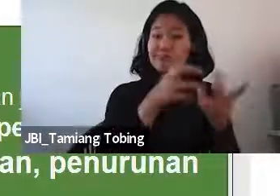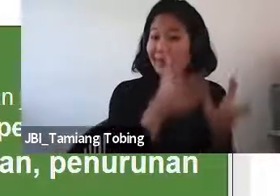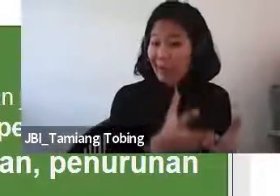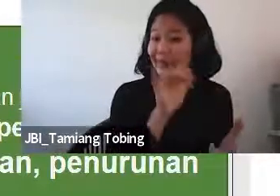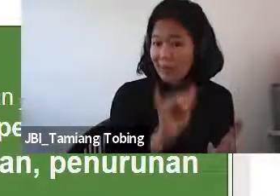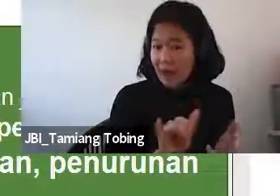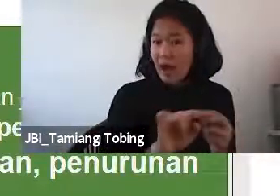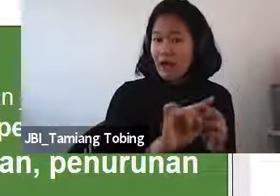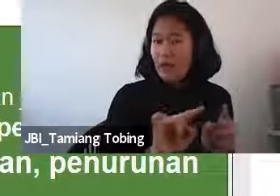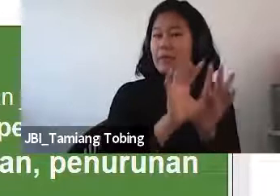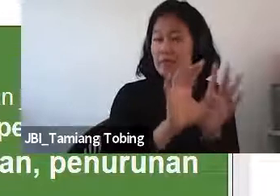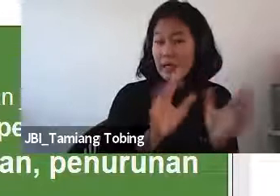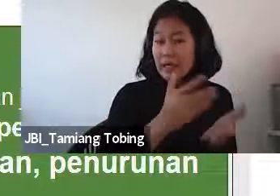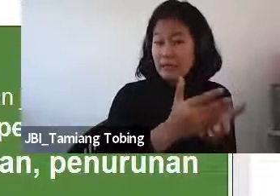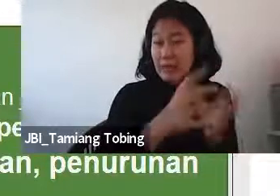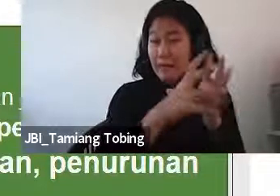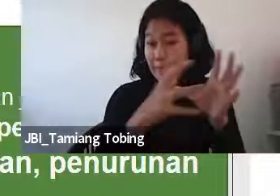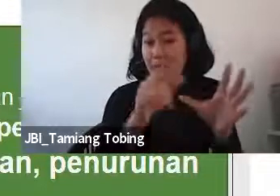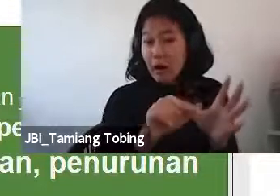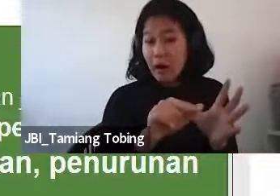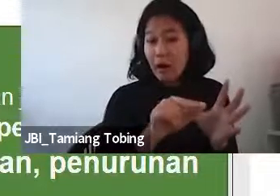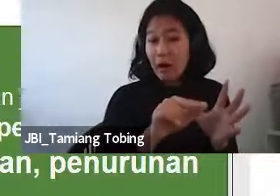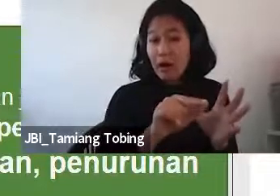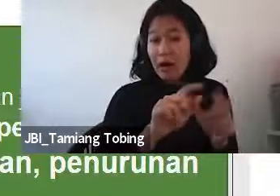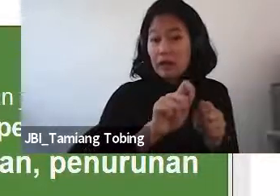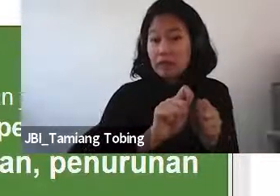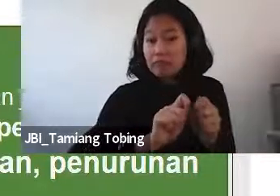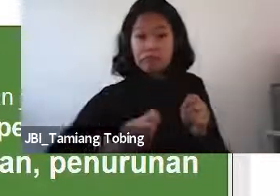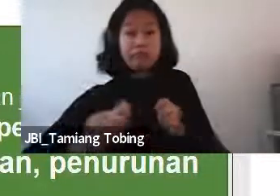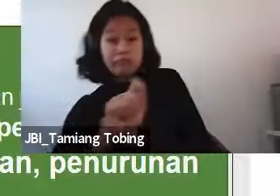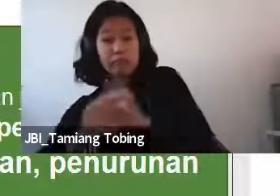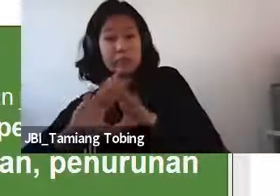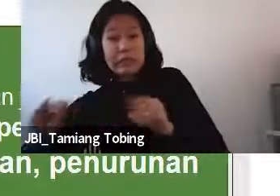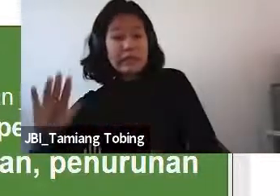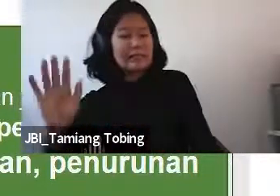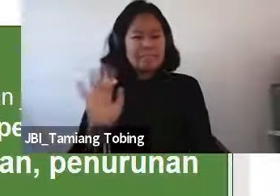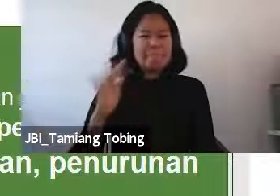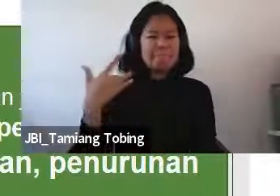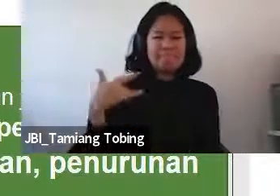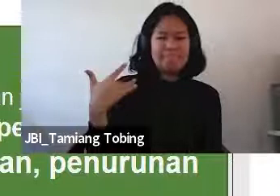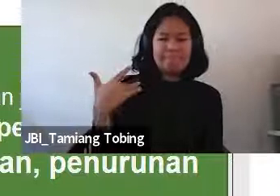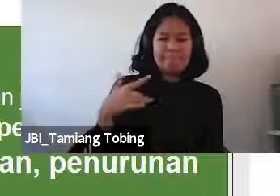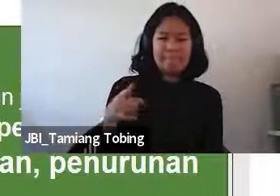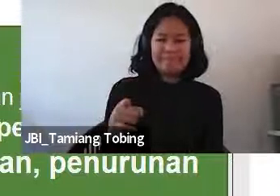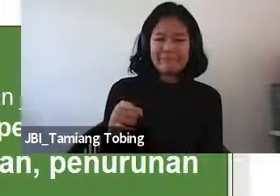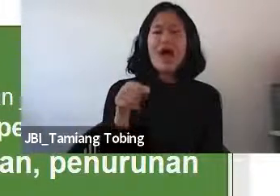sebagian besar dari mereka tidak mau beralih pekerjaan. Nah, ini menunjukkan